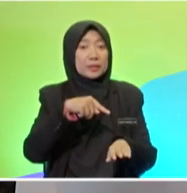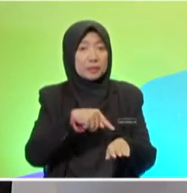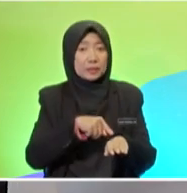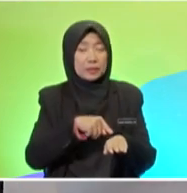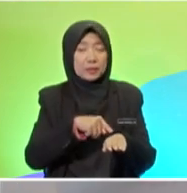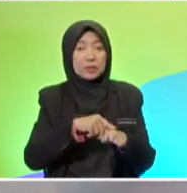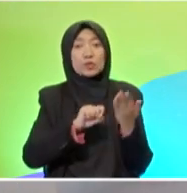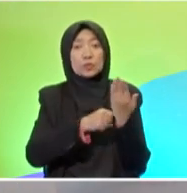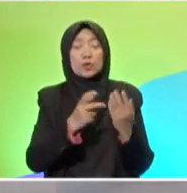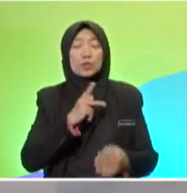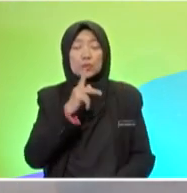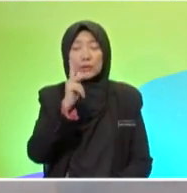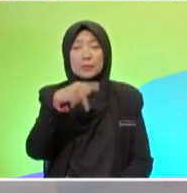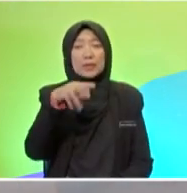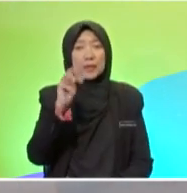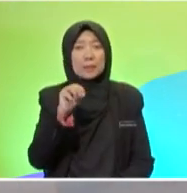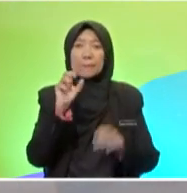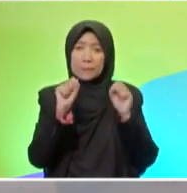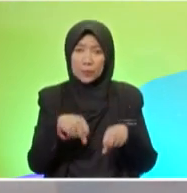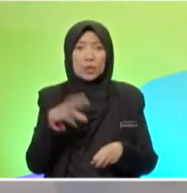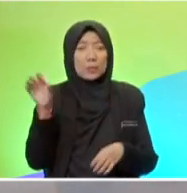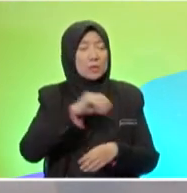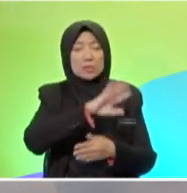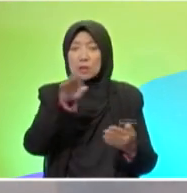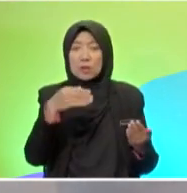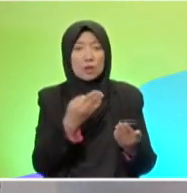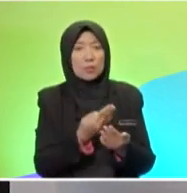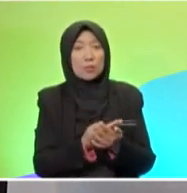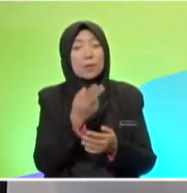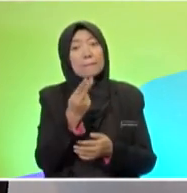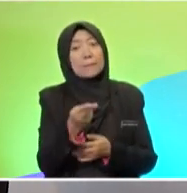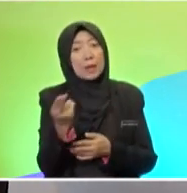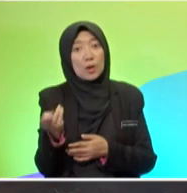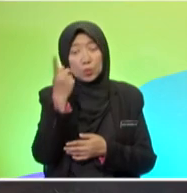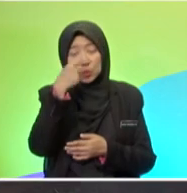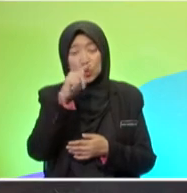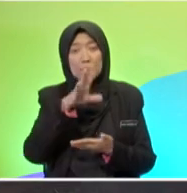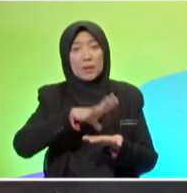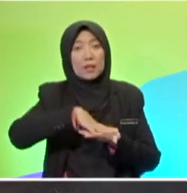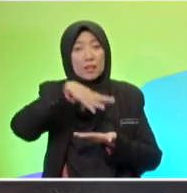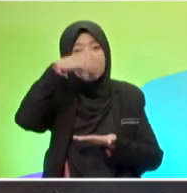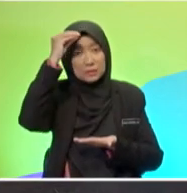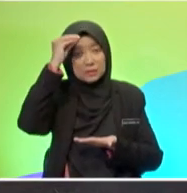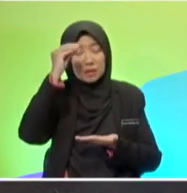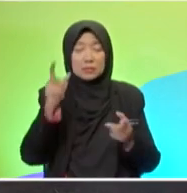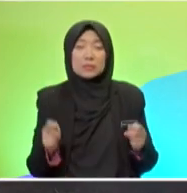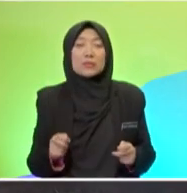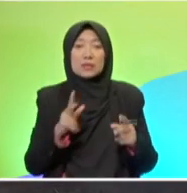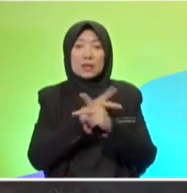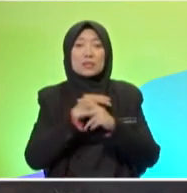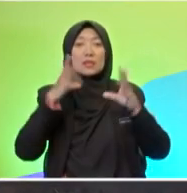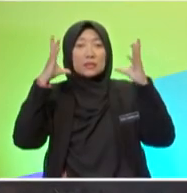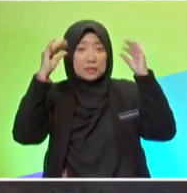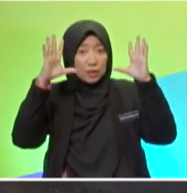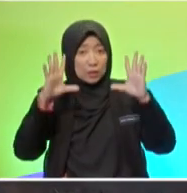sumberku KPM dekat situ bahan untuk mereka belajar Mirah Iya Baiklah terima kasih banyak Assalamualaikum